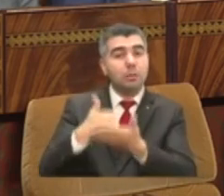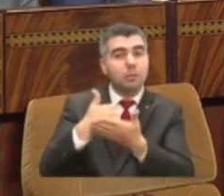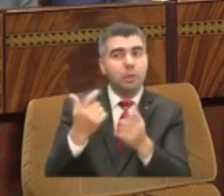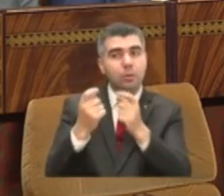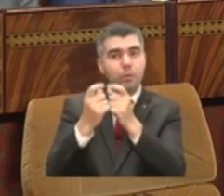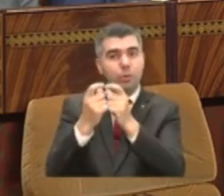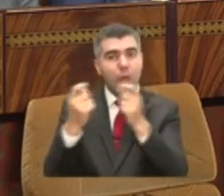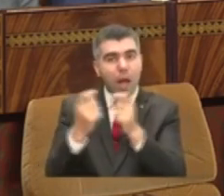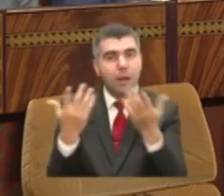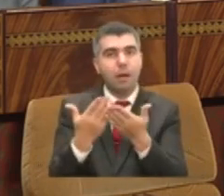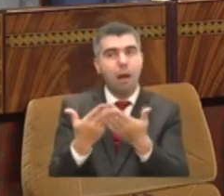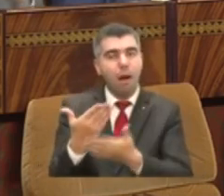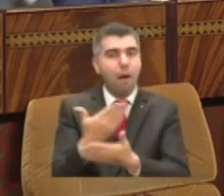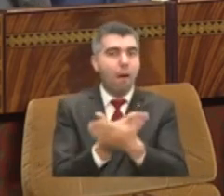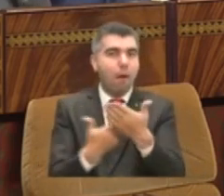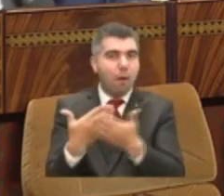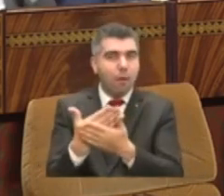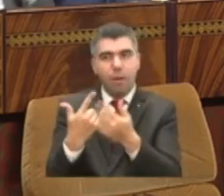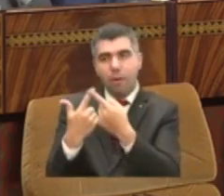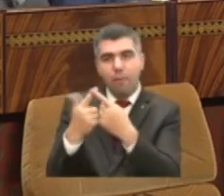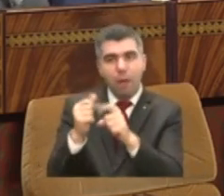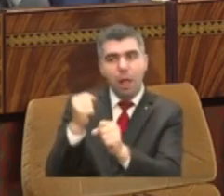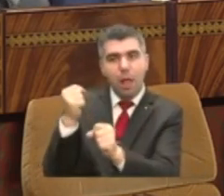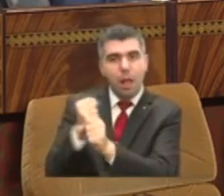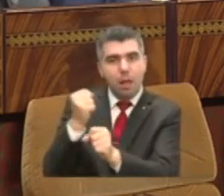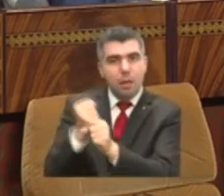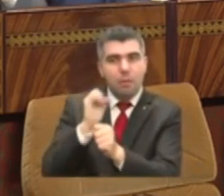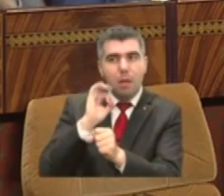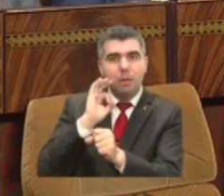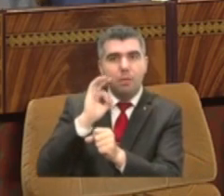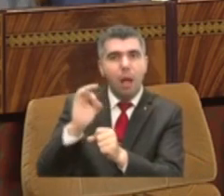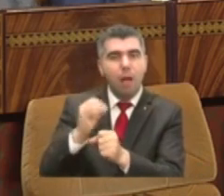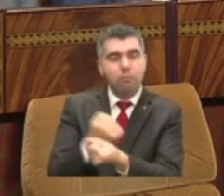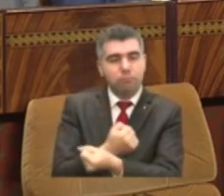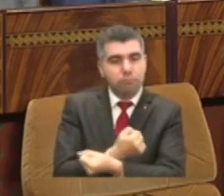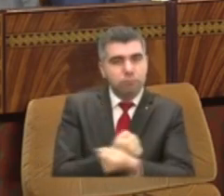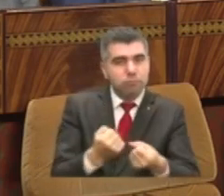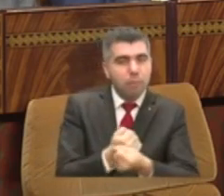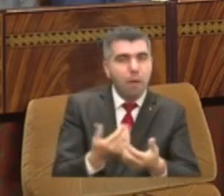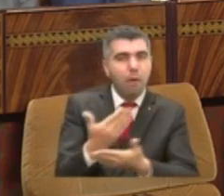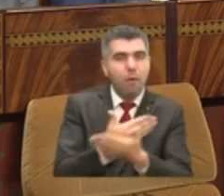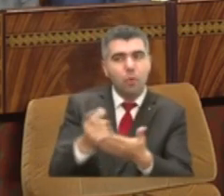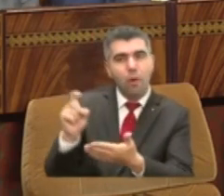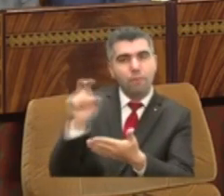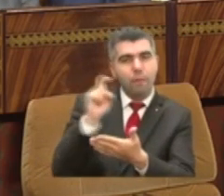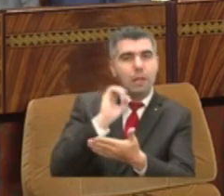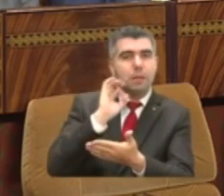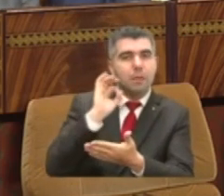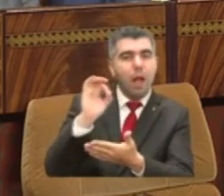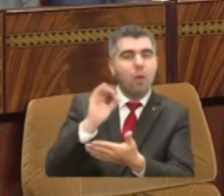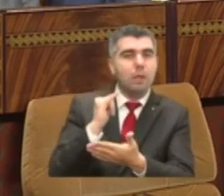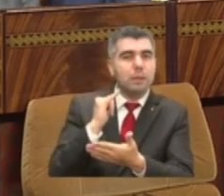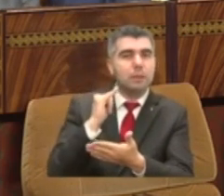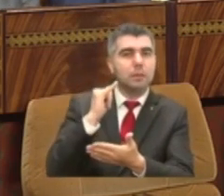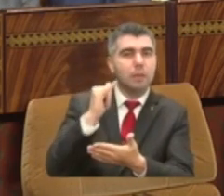المقاولات وتشجيعه على مبادرة التشغيل الذاتي لضمان دخل قارن يحفظ له كرامته، وتيسير